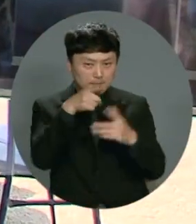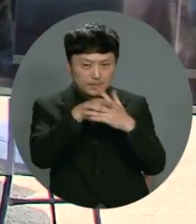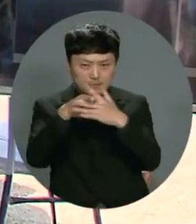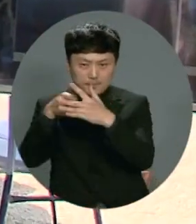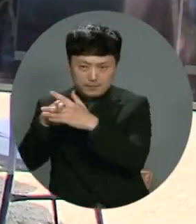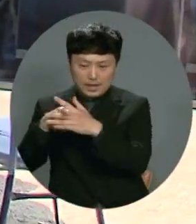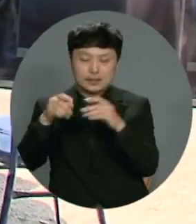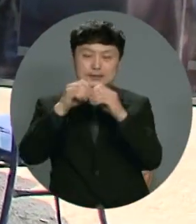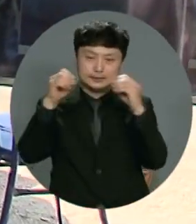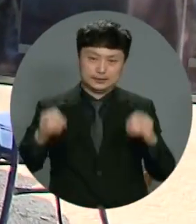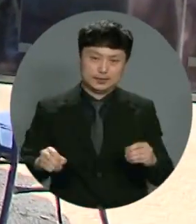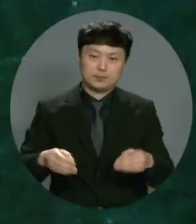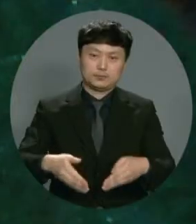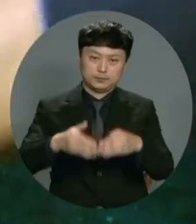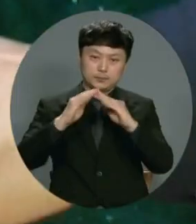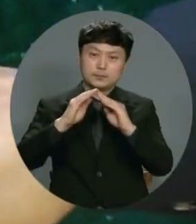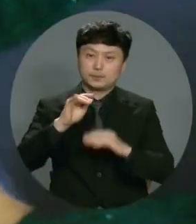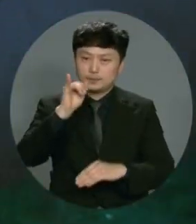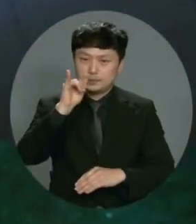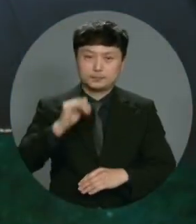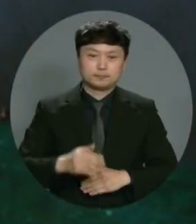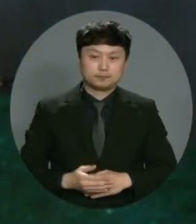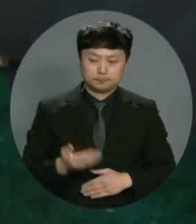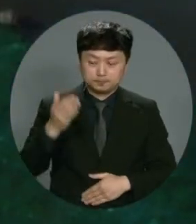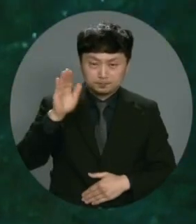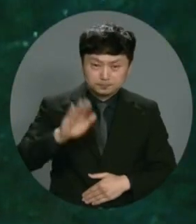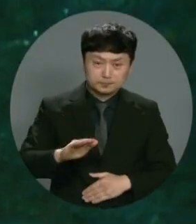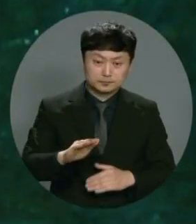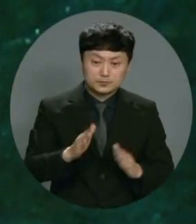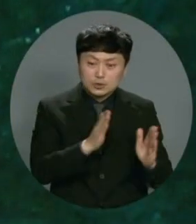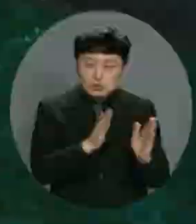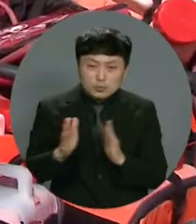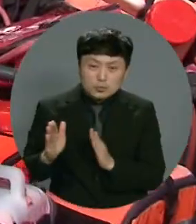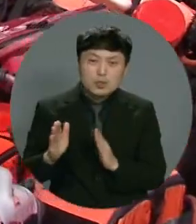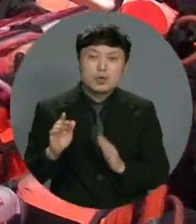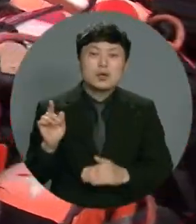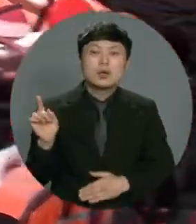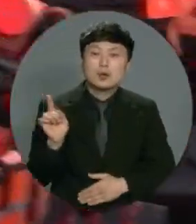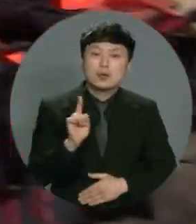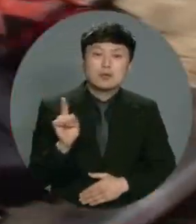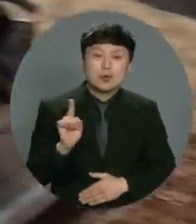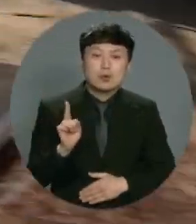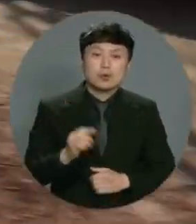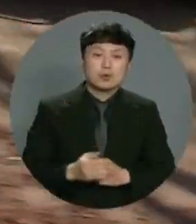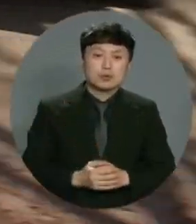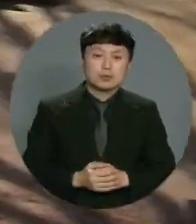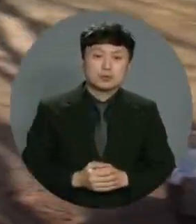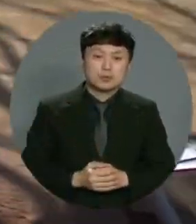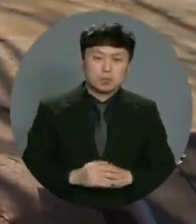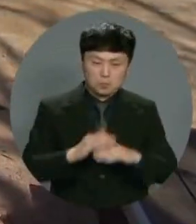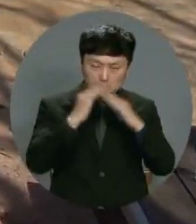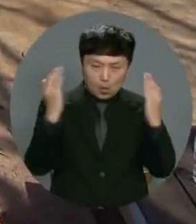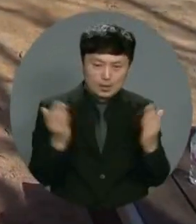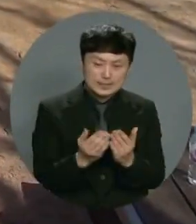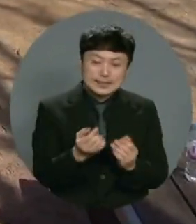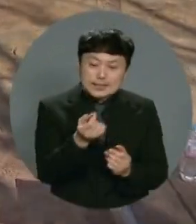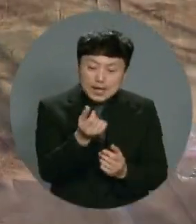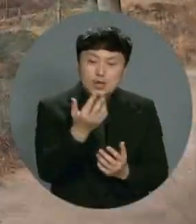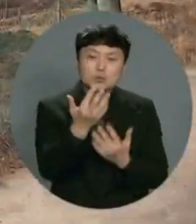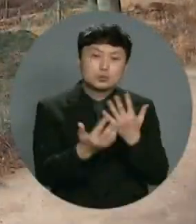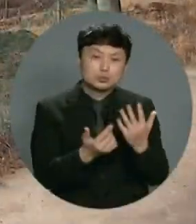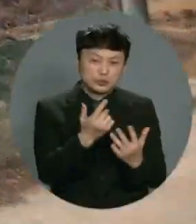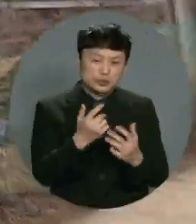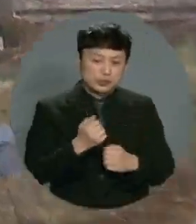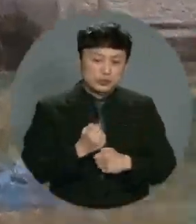감시 시스템을 구축할 예정입니다. 하지만 이런 대비와 노력이 무색해지지 않기 위해선 모두가 작은 불씨도